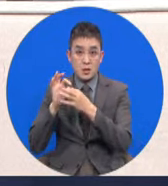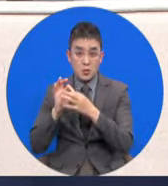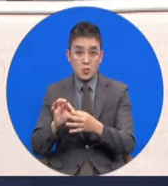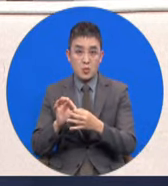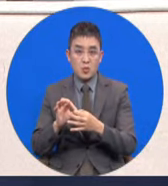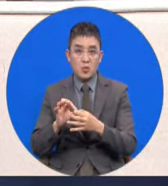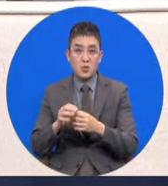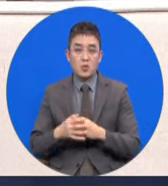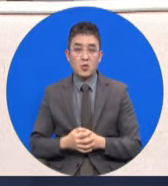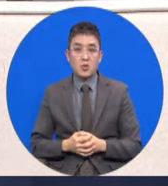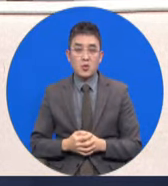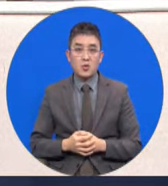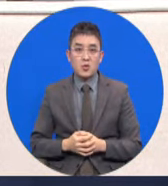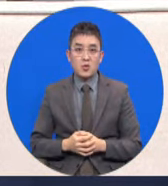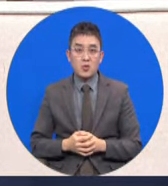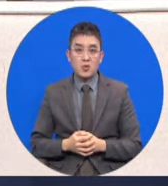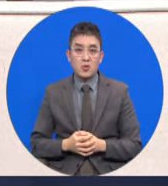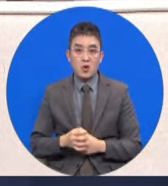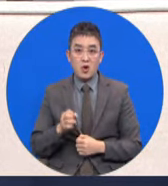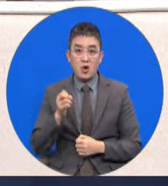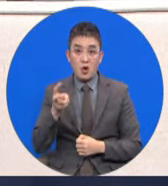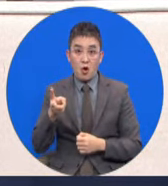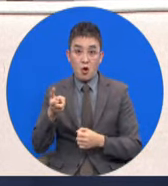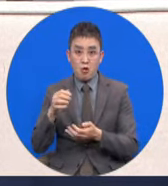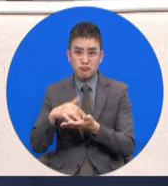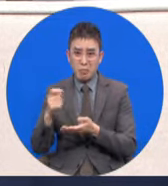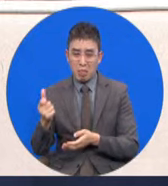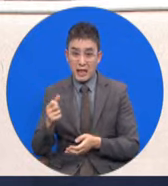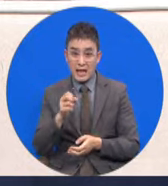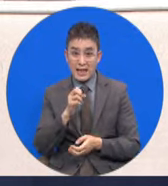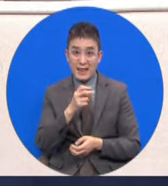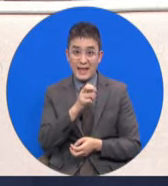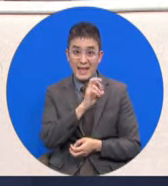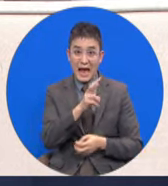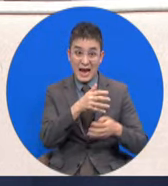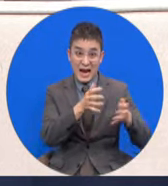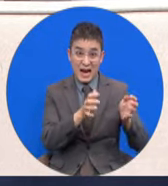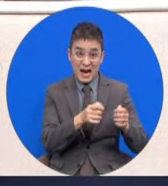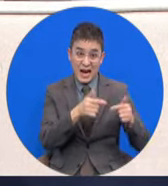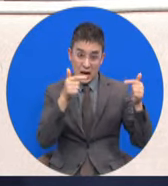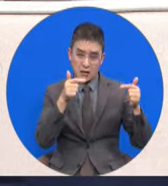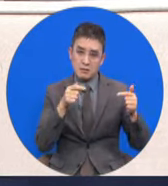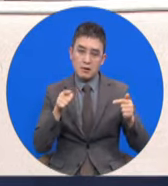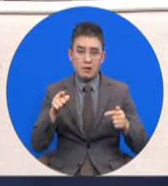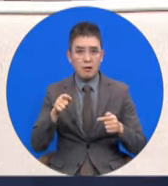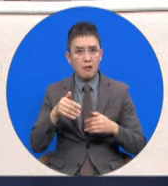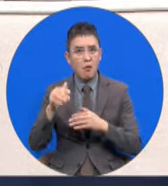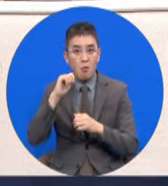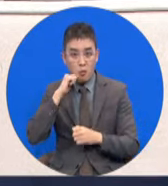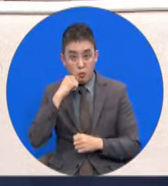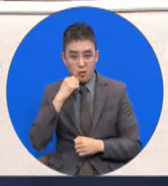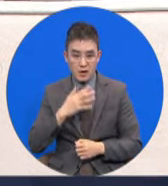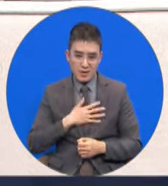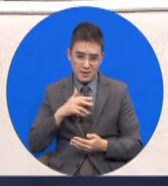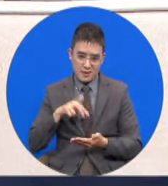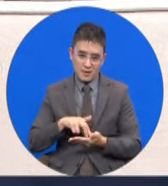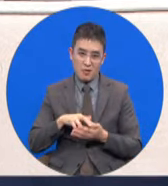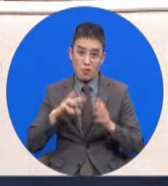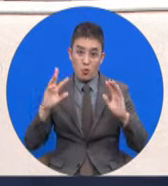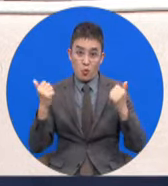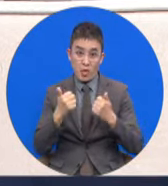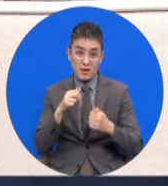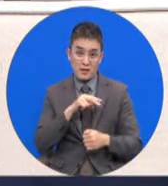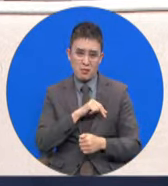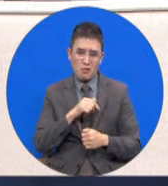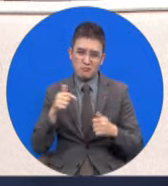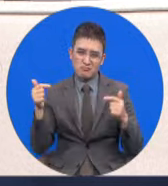지속이 된다라고 하면 쉽지는 않을 것 같은 그런 생각은 드는데 국회의원 좀 줄어들었으면 좋겠다라고 하는 게 저만의 바람인지는 잘 모르겠습니다.